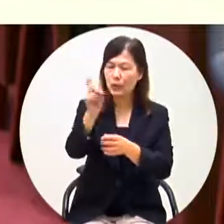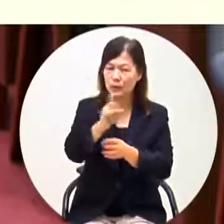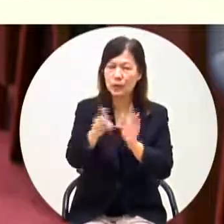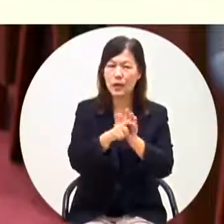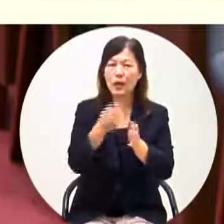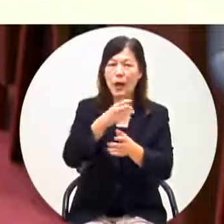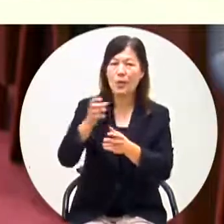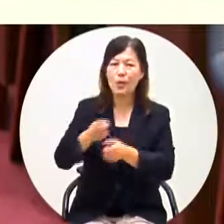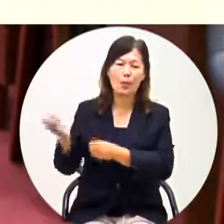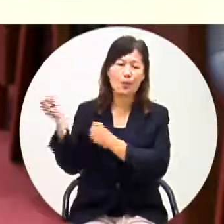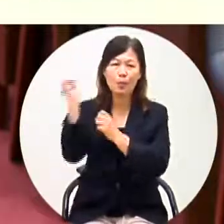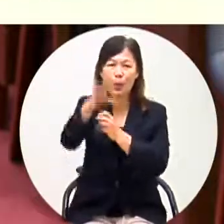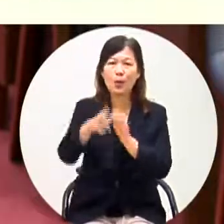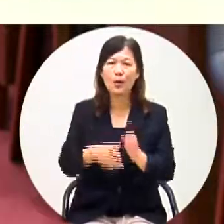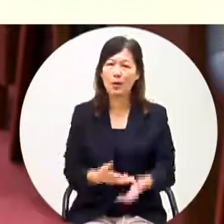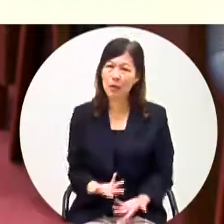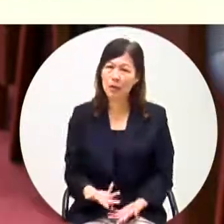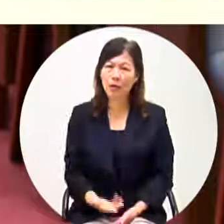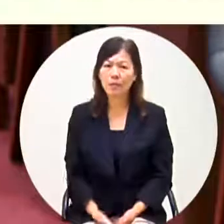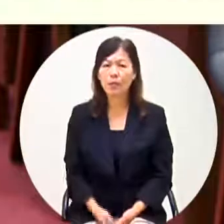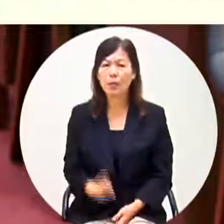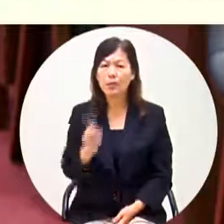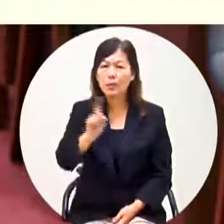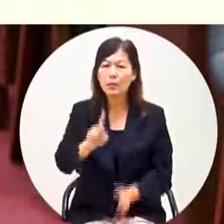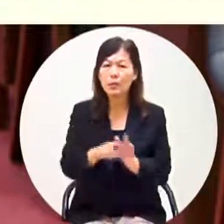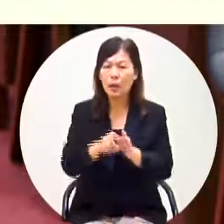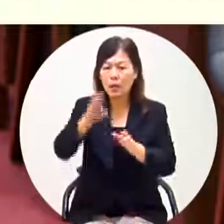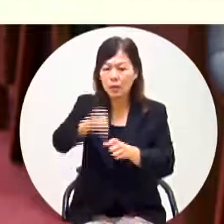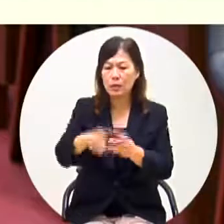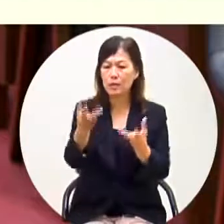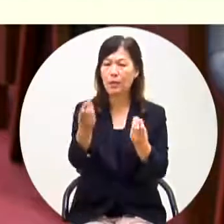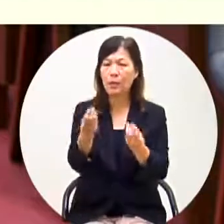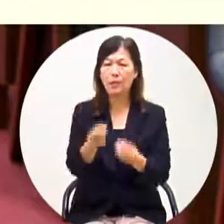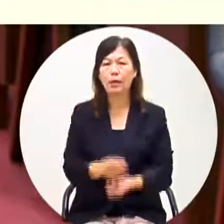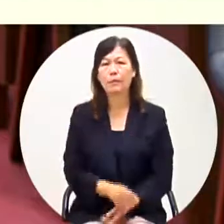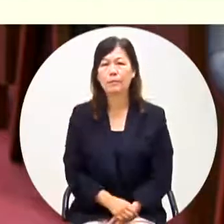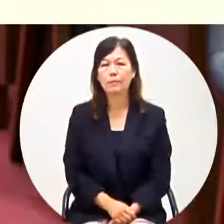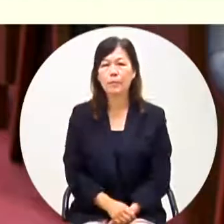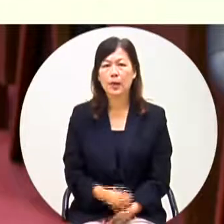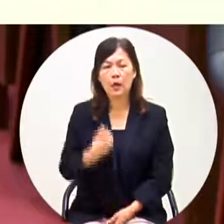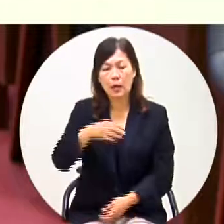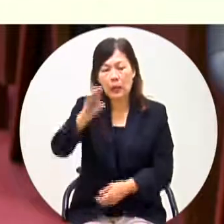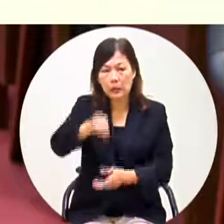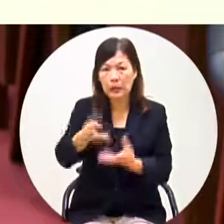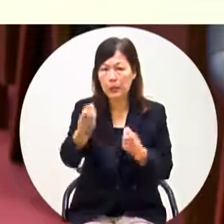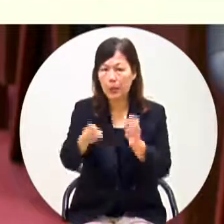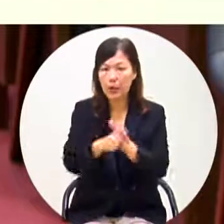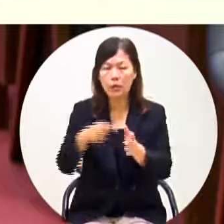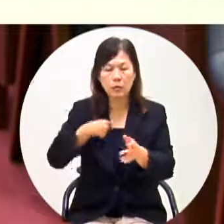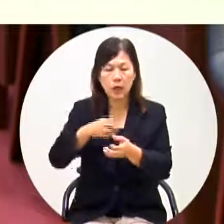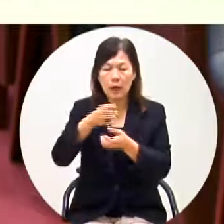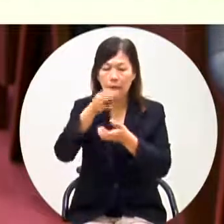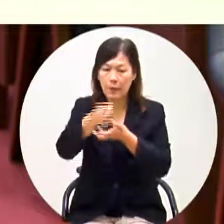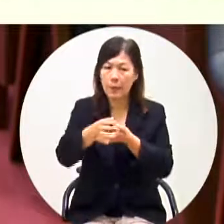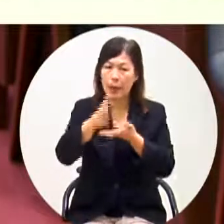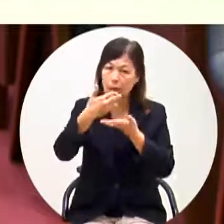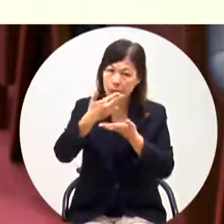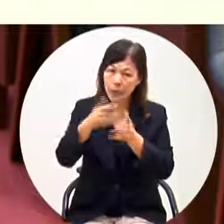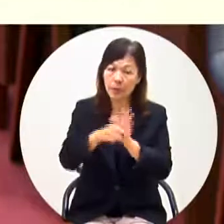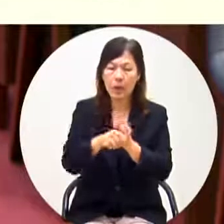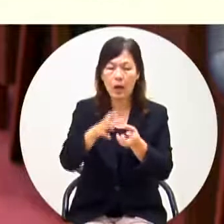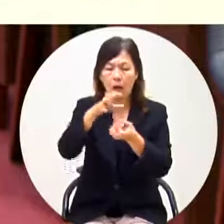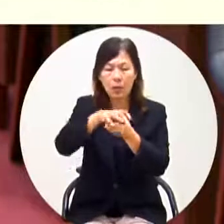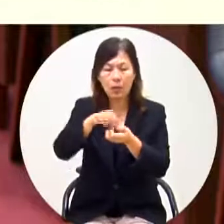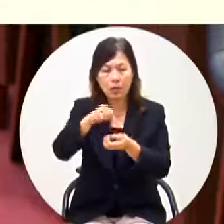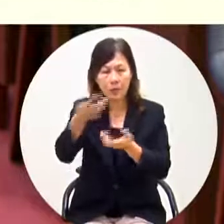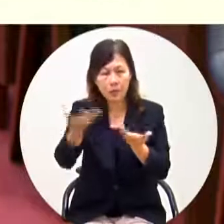什么？因为没有停车位啊。那你没有停车位，他为了要吃饭的问题，要解决吃饭的问题，他还是必须要停下